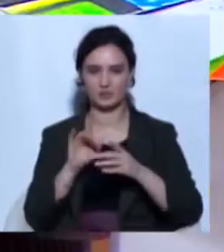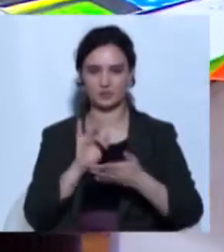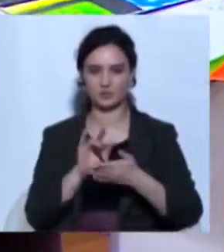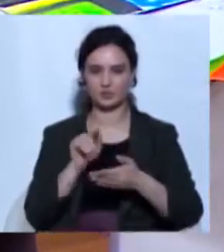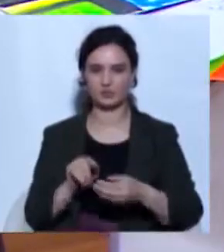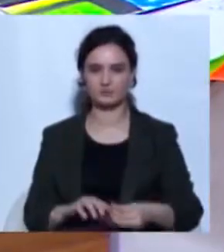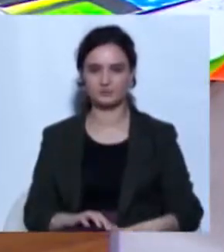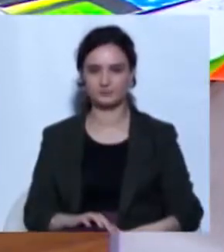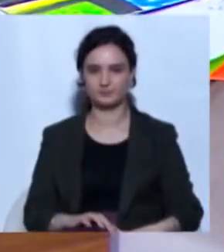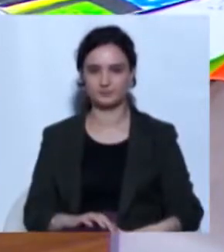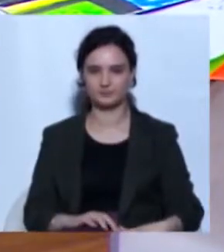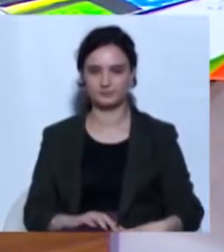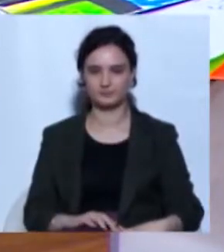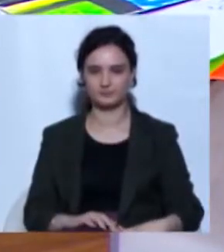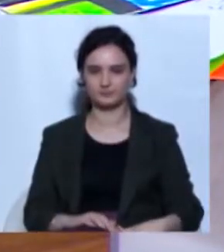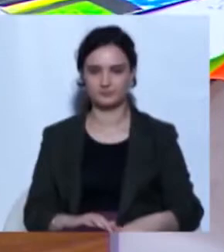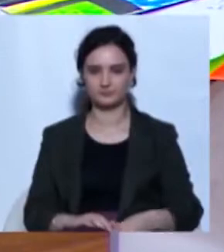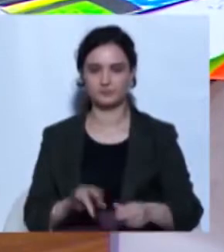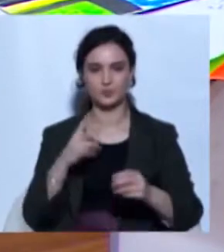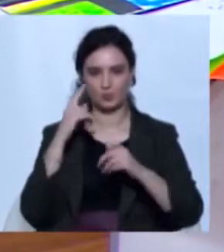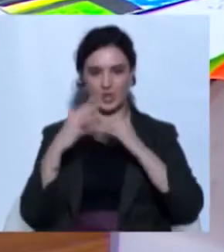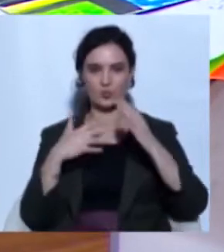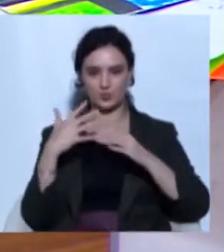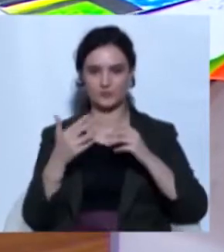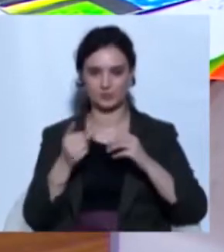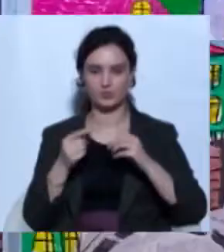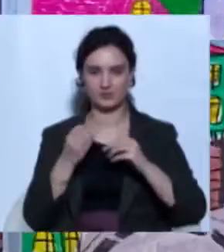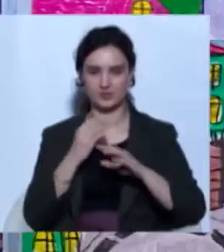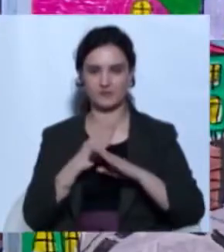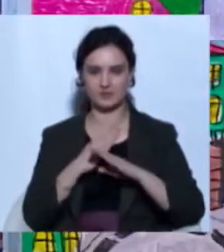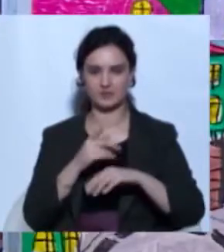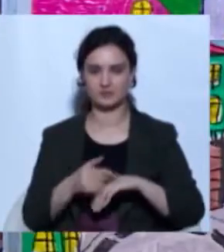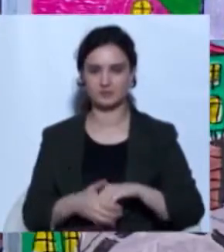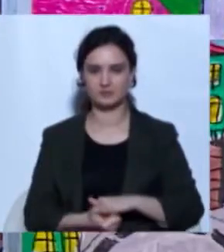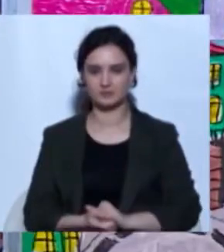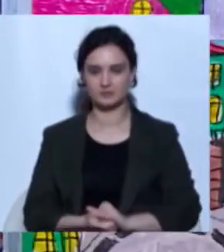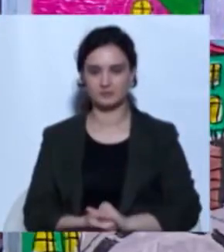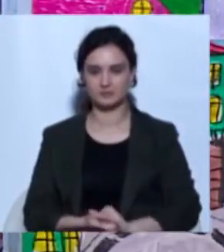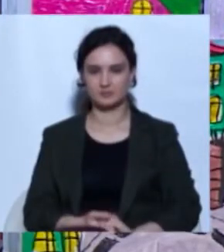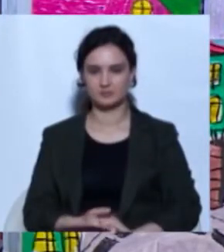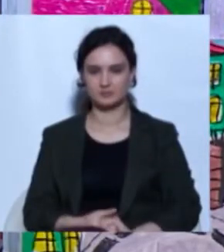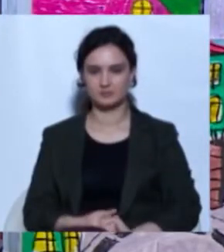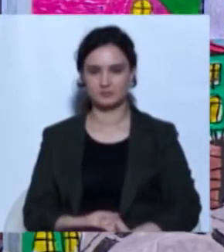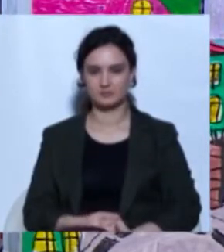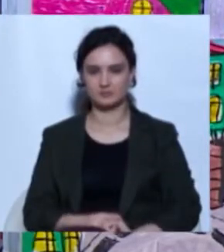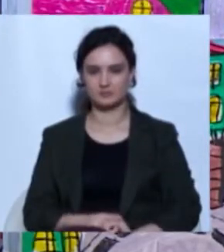შუაში, ხო? ძალიანაც ნუ აურევთ. კიდევ არის რაიცი